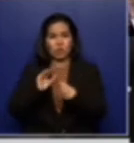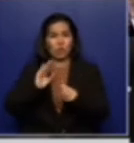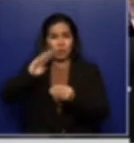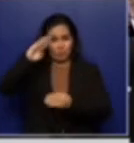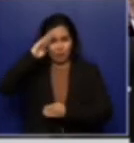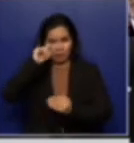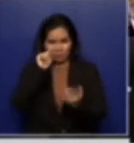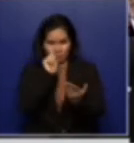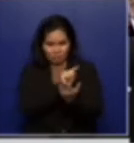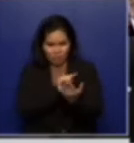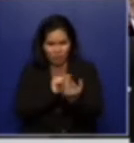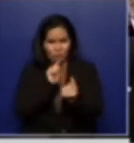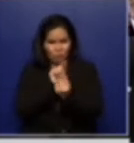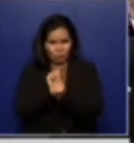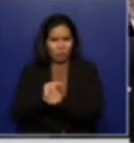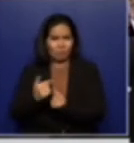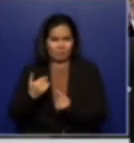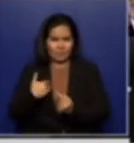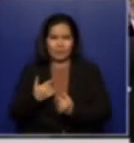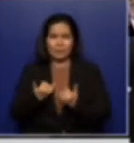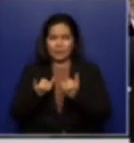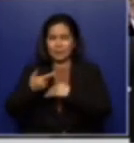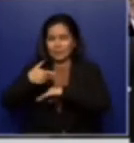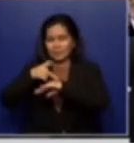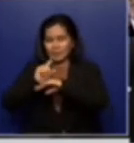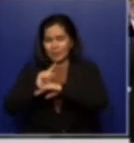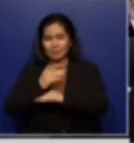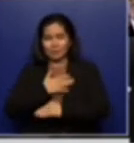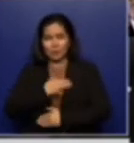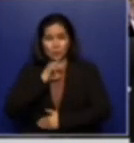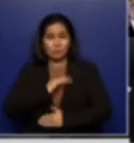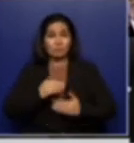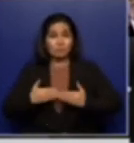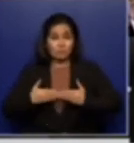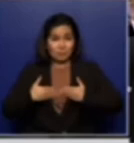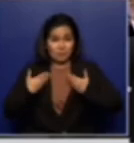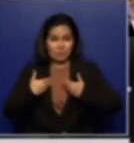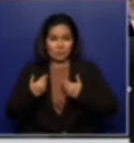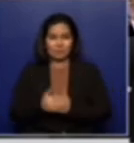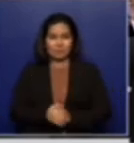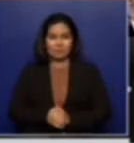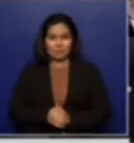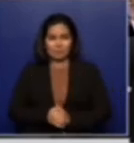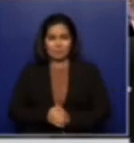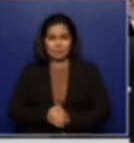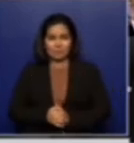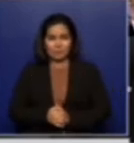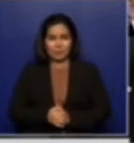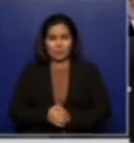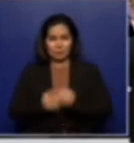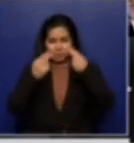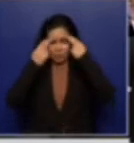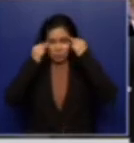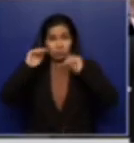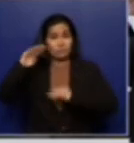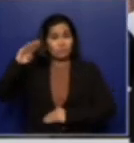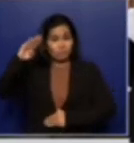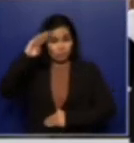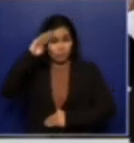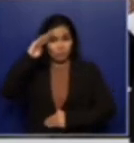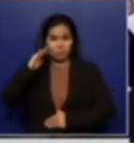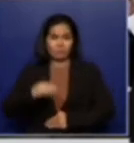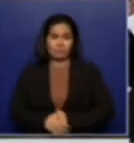านประธานที่เคารพครับวันนี้ผมดีใจมากครับท่านพลเอกประยุทธ์จันทร์โอชานายกรัฐม